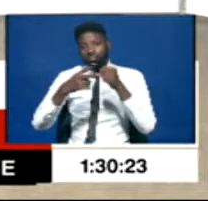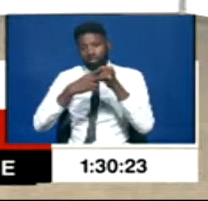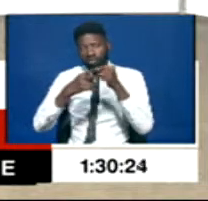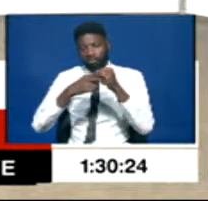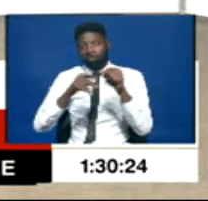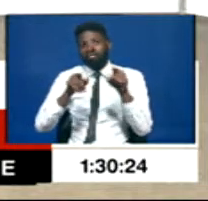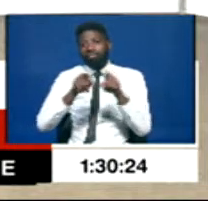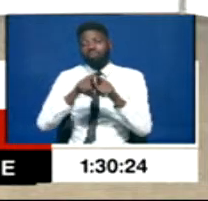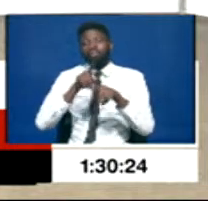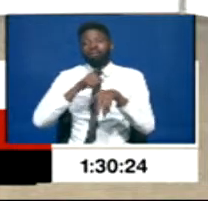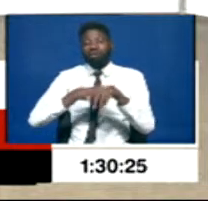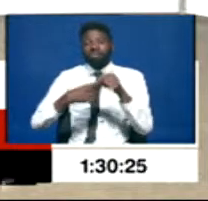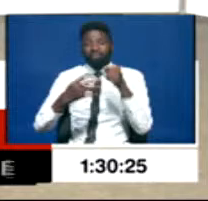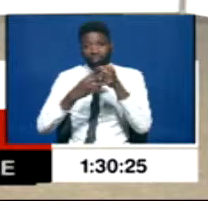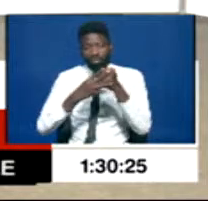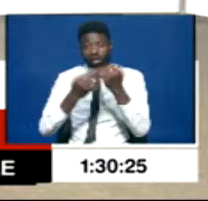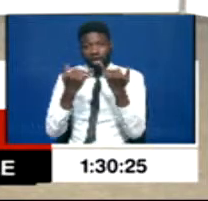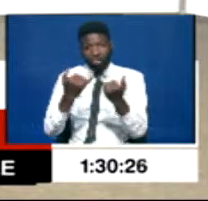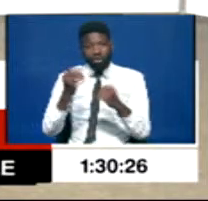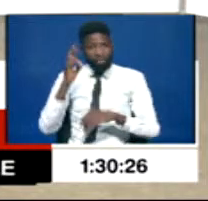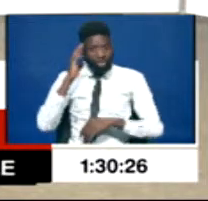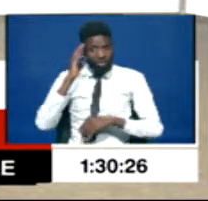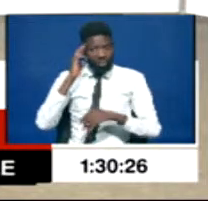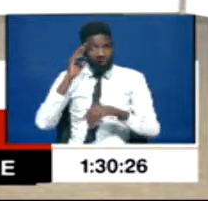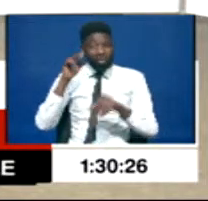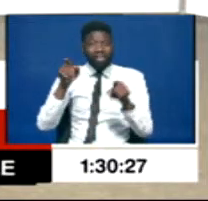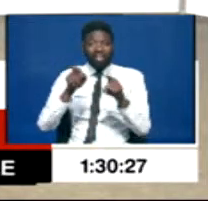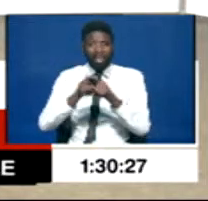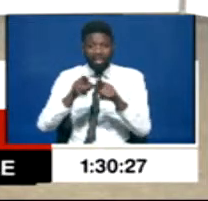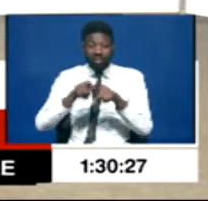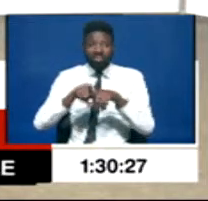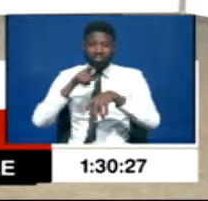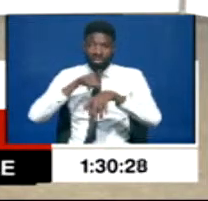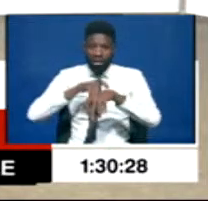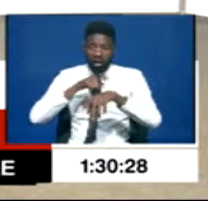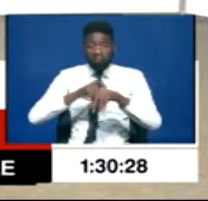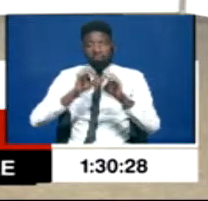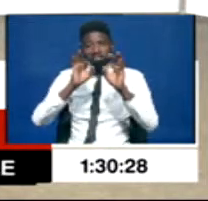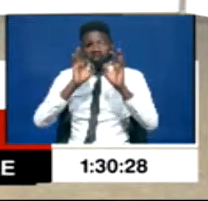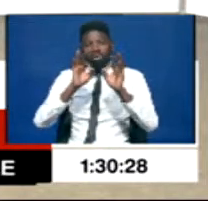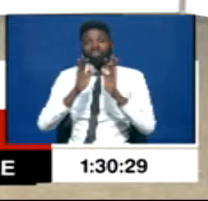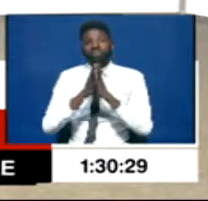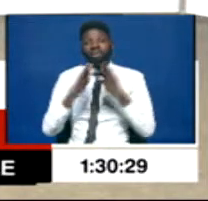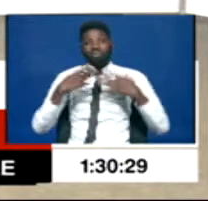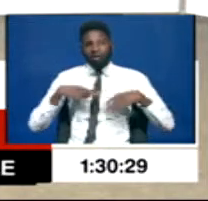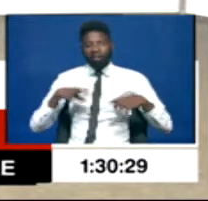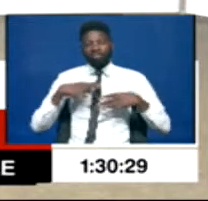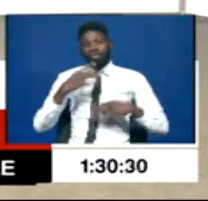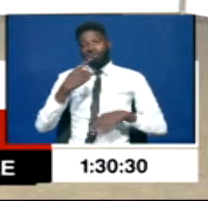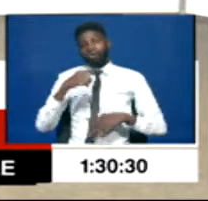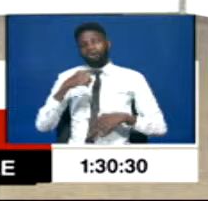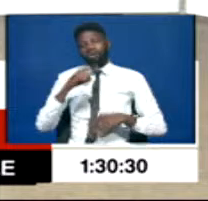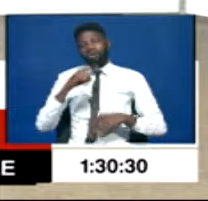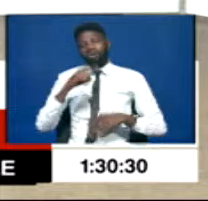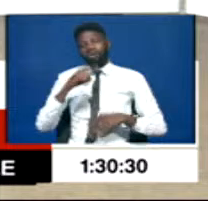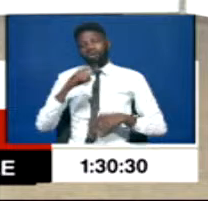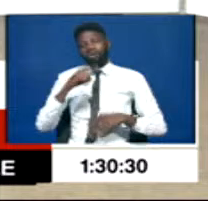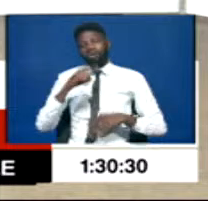And speaking of time, remember it's precious. Spend it with the right people. My name is Ben Troy Njue, Byron